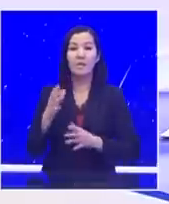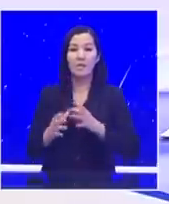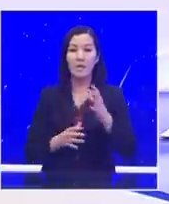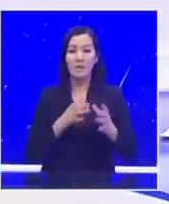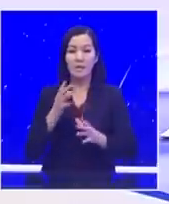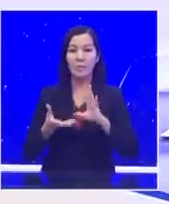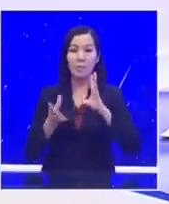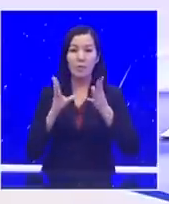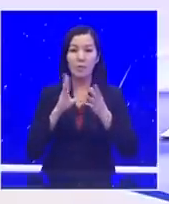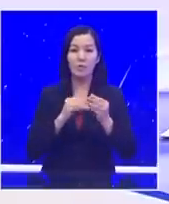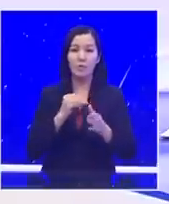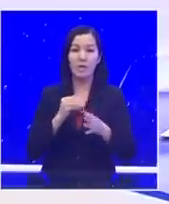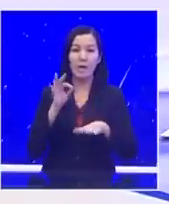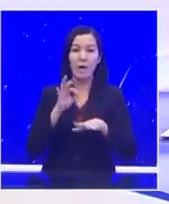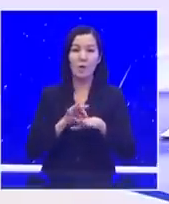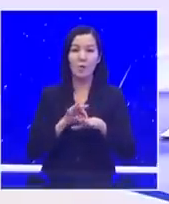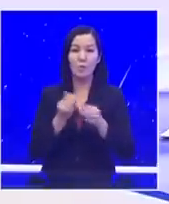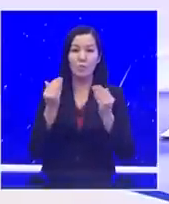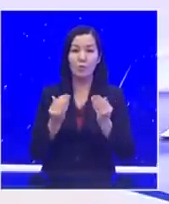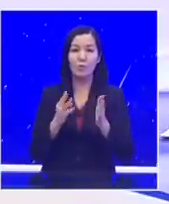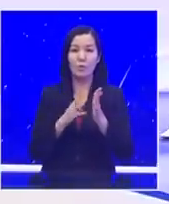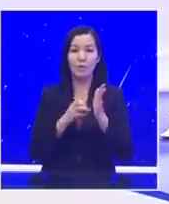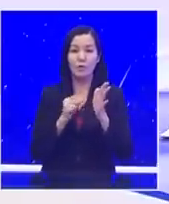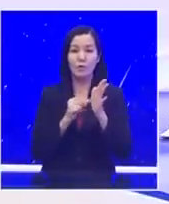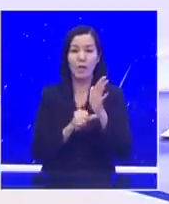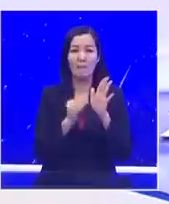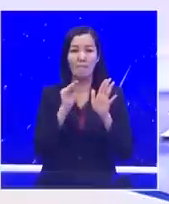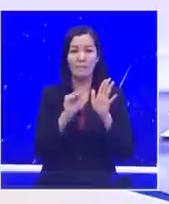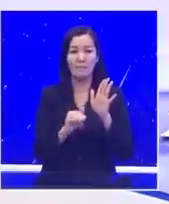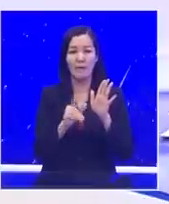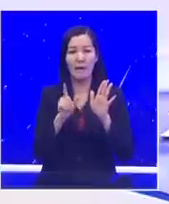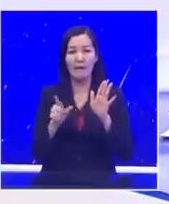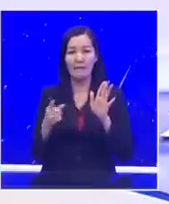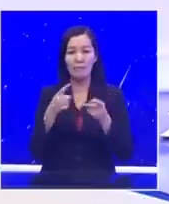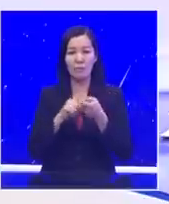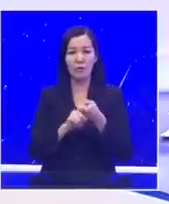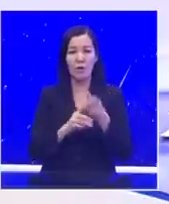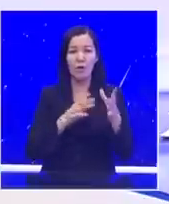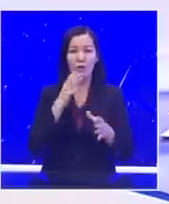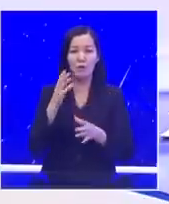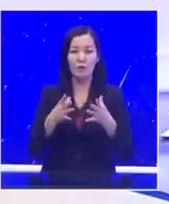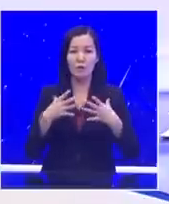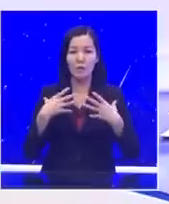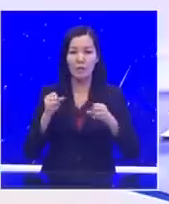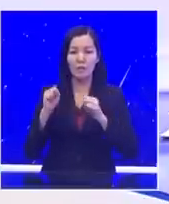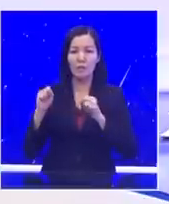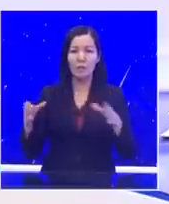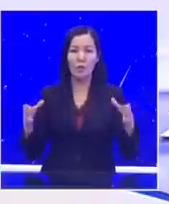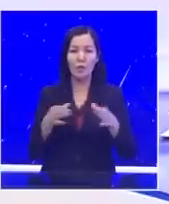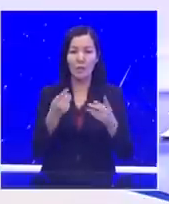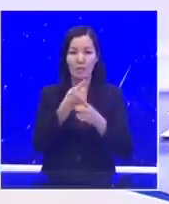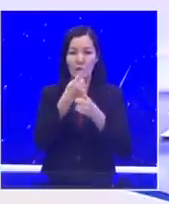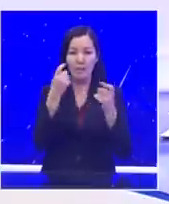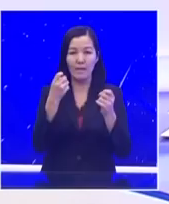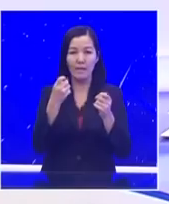Шартарапқа шолу жасасақ, әлемде тәж тажалын бүгінгі күні 860 мыңнан аса адам жұқтырған. Дүниежүзілік денсаулық сақтау